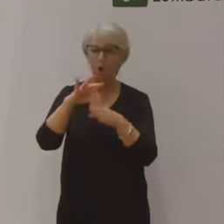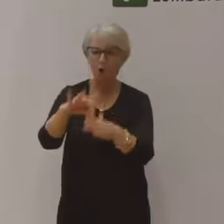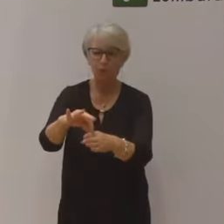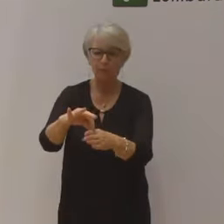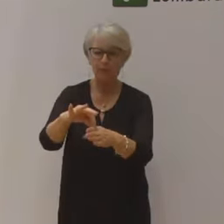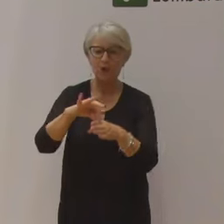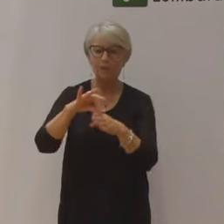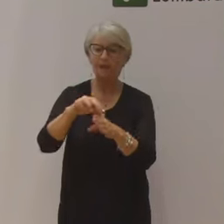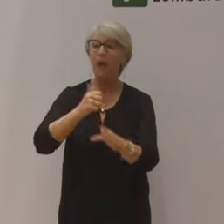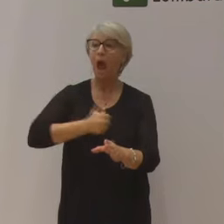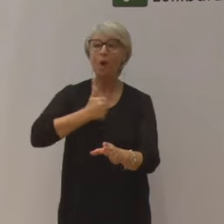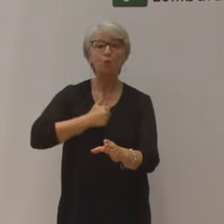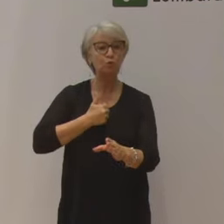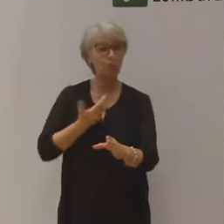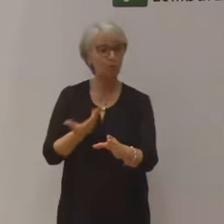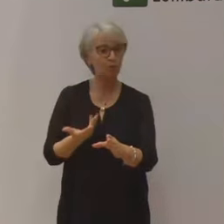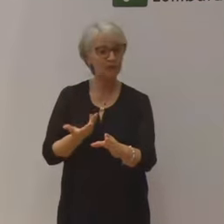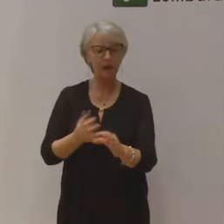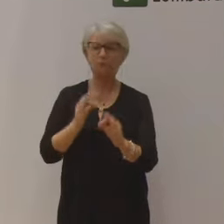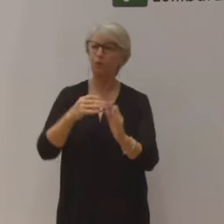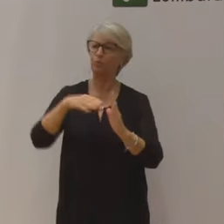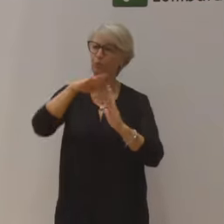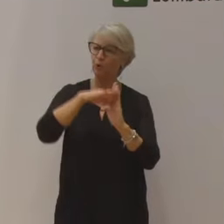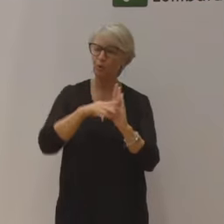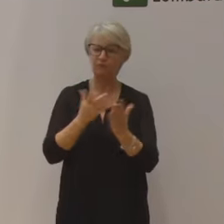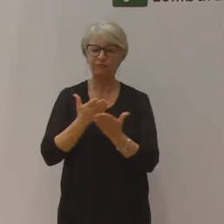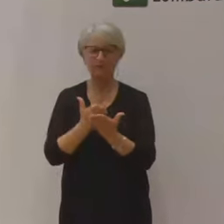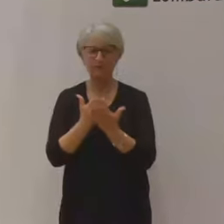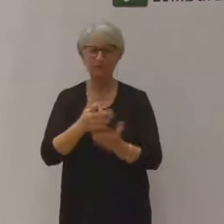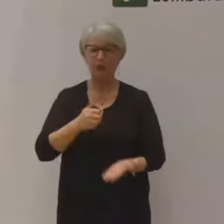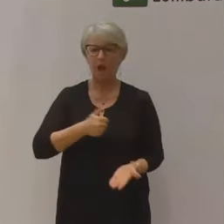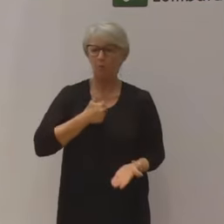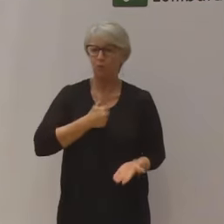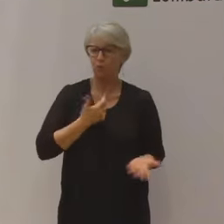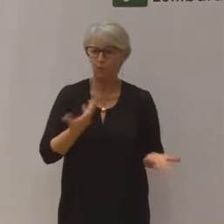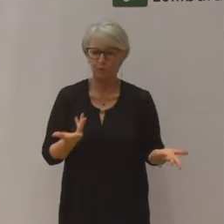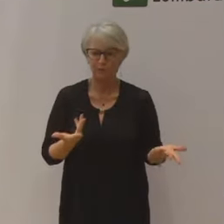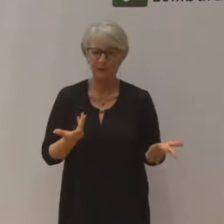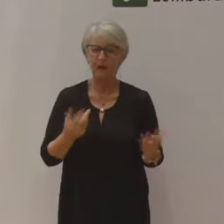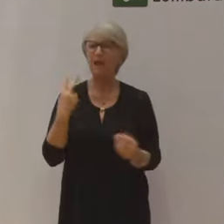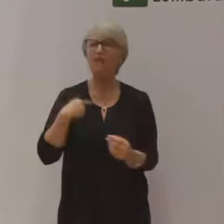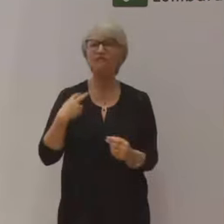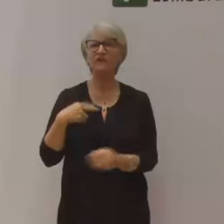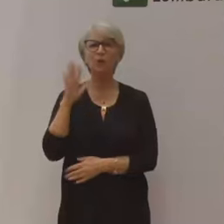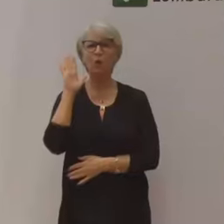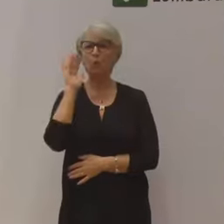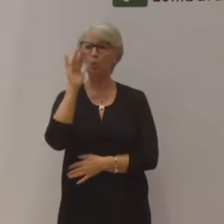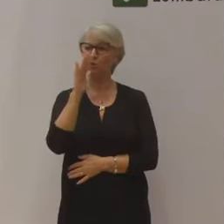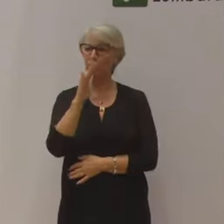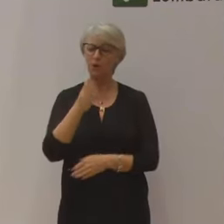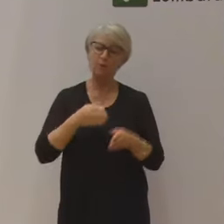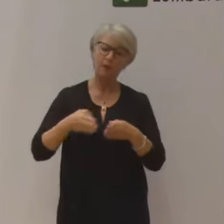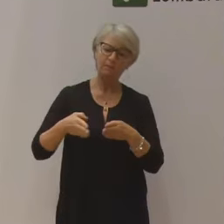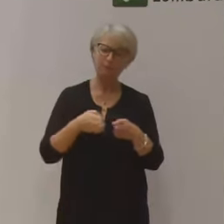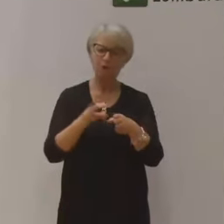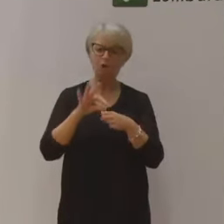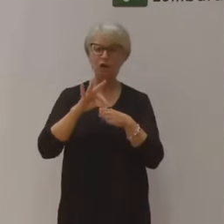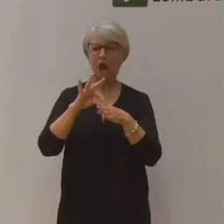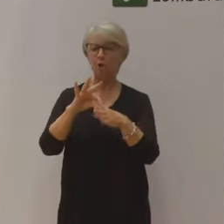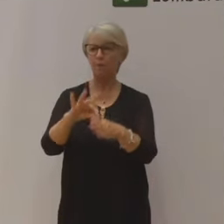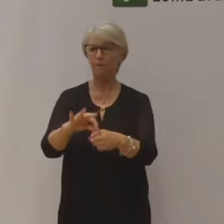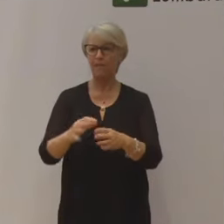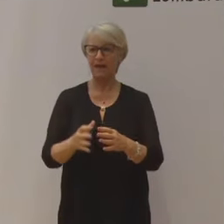all'autonomia, quindi proprio programmi che servono a favorire l'autonomia e la gestione della vita quotidiana e percorsi di accompagnamento,